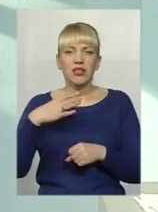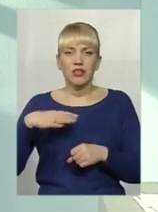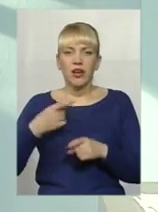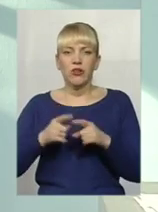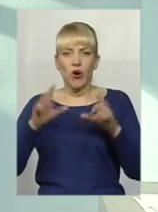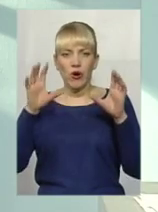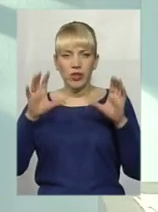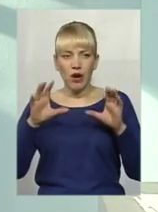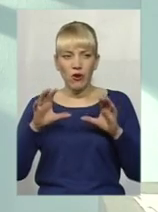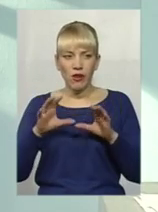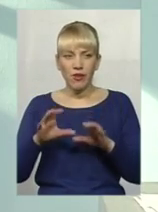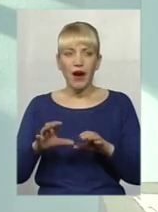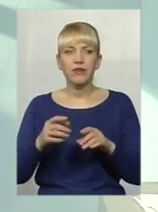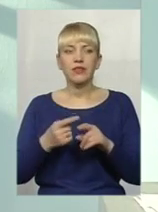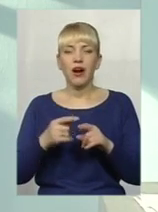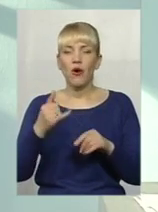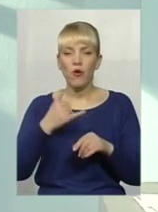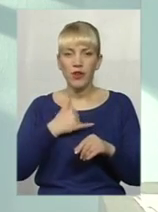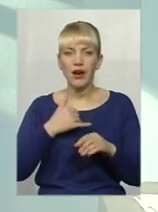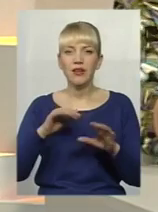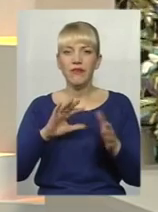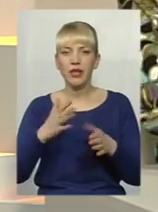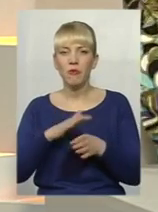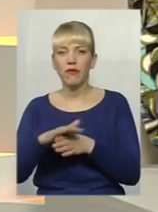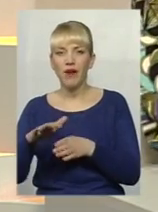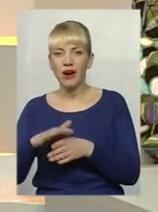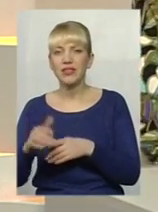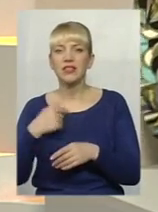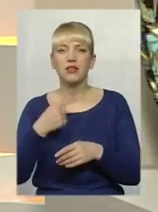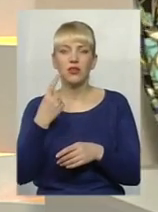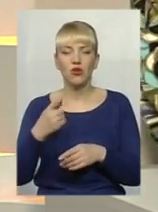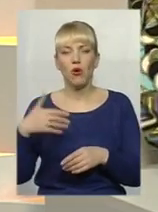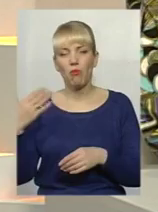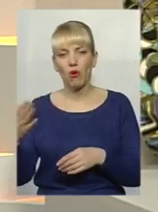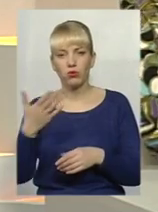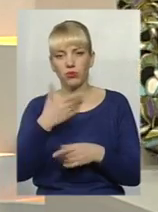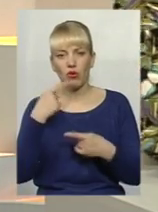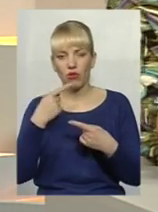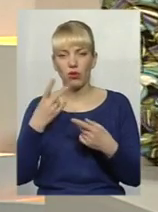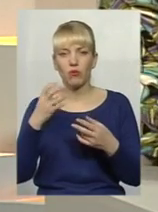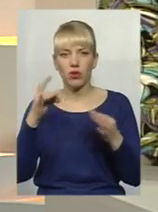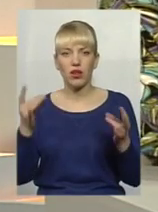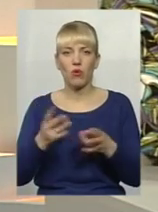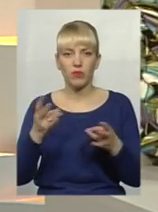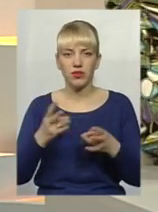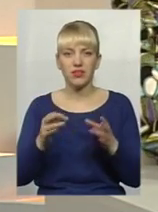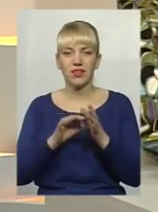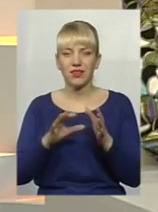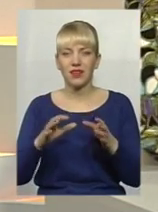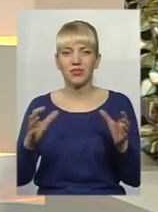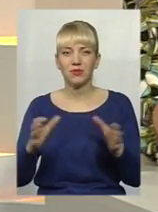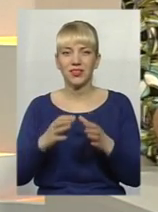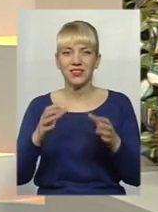законодавства, яке буде вже відповідне. Тобто у нас відбувається по суті дисонанс. З одного боку, ми говоримо про необхідність енергозбереження,